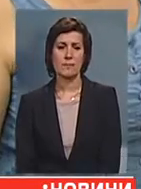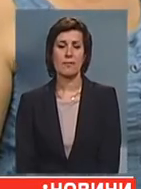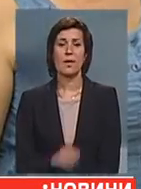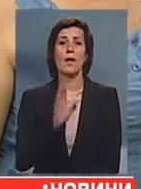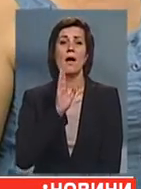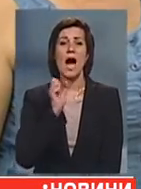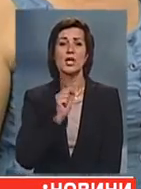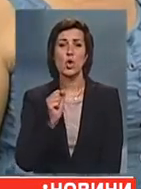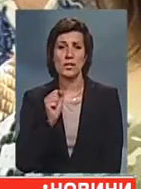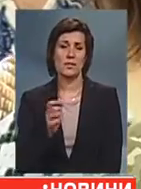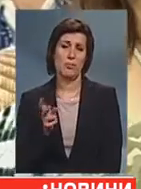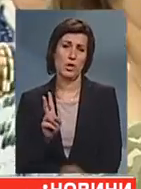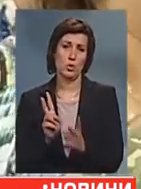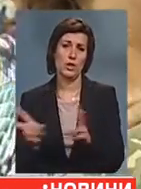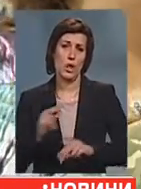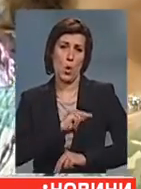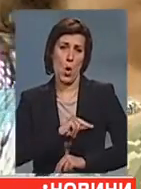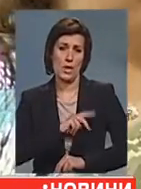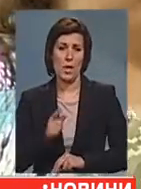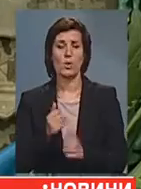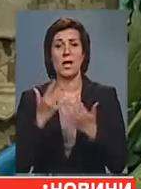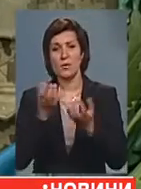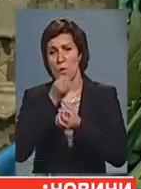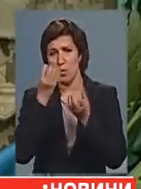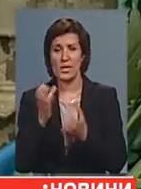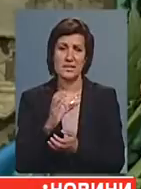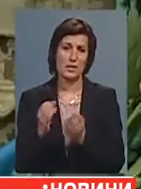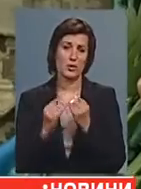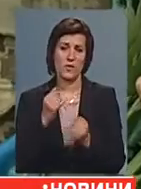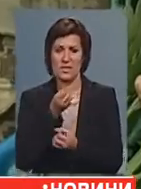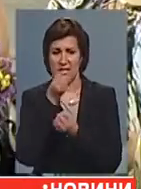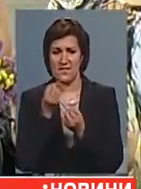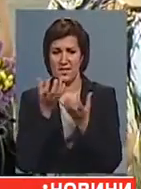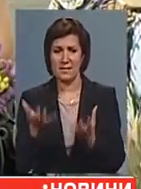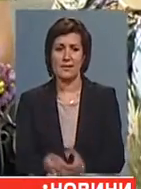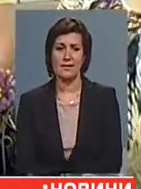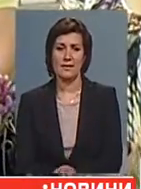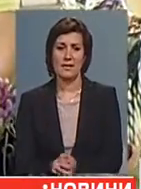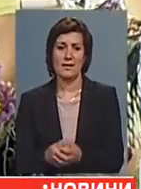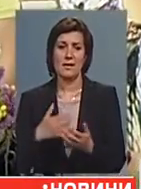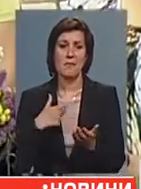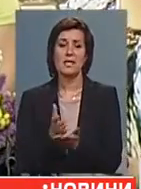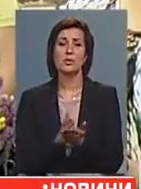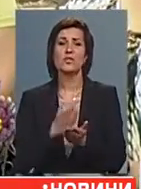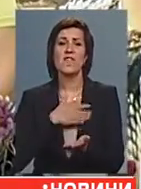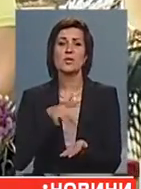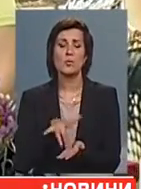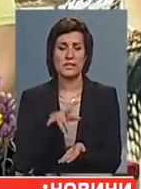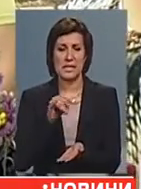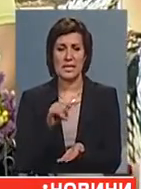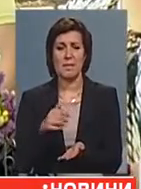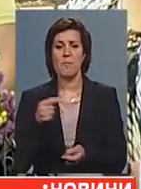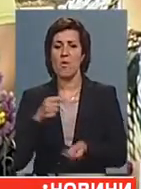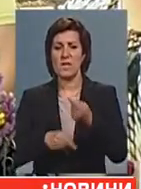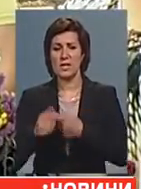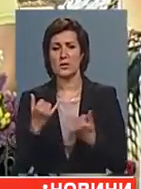Антоніна прийшла зустріти колегу. Для нього букет із синіх і жовтих квітів. Наші однослужбовці, якими ми служили в нашому центрі, не